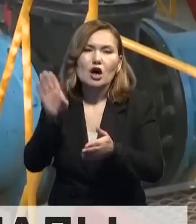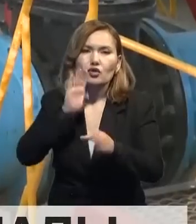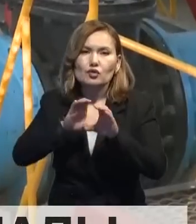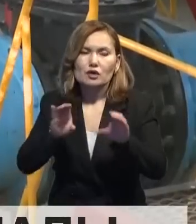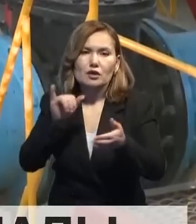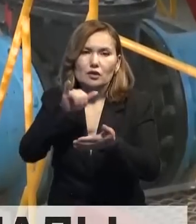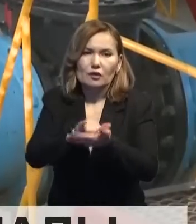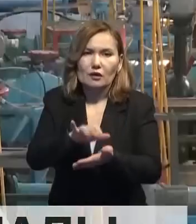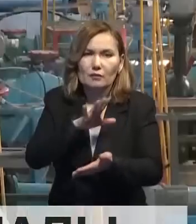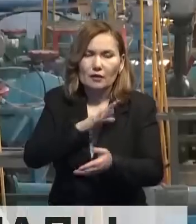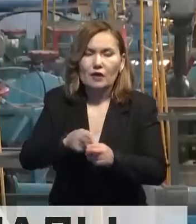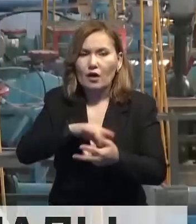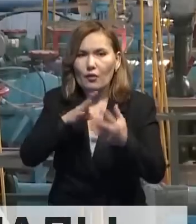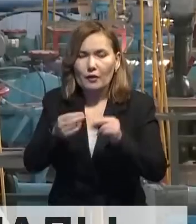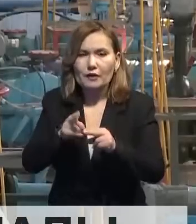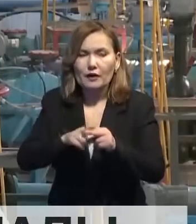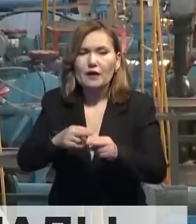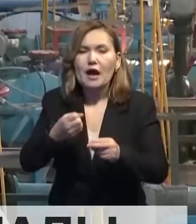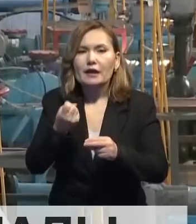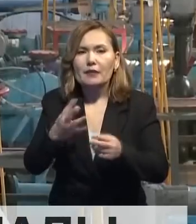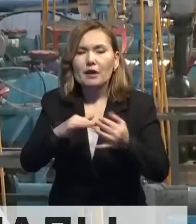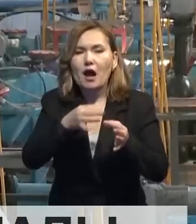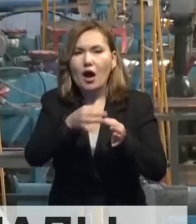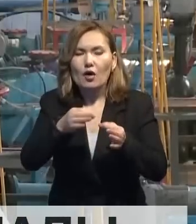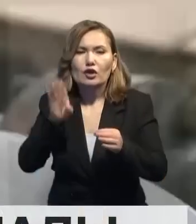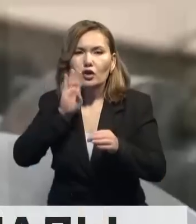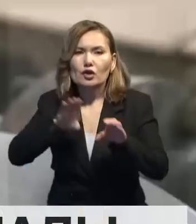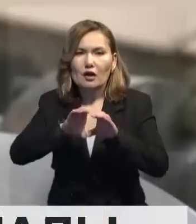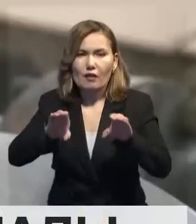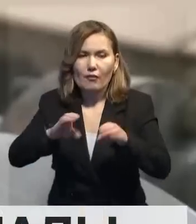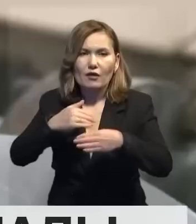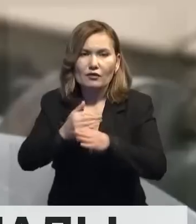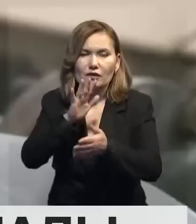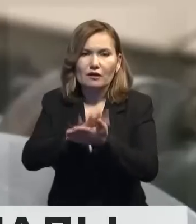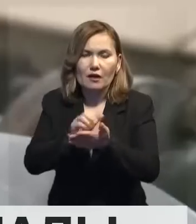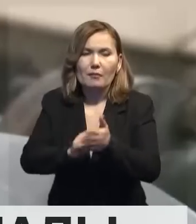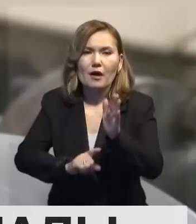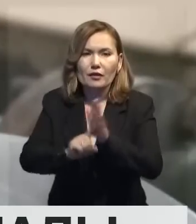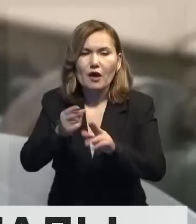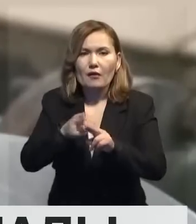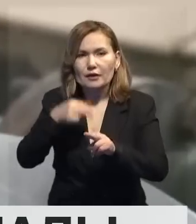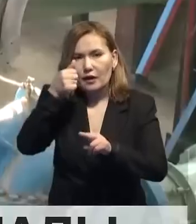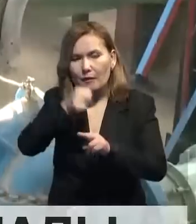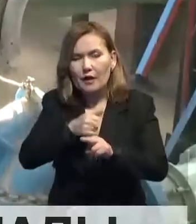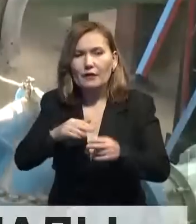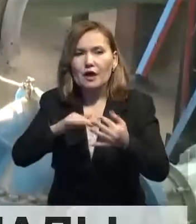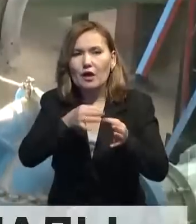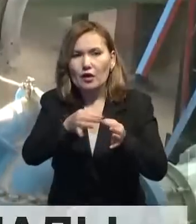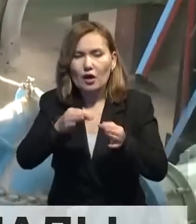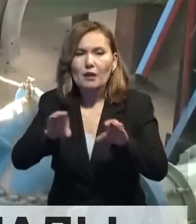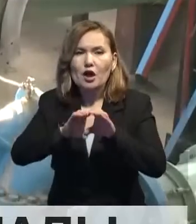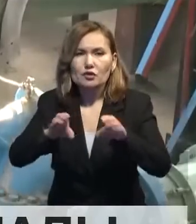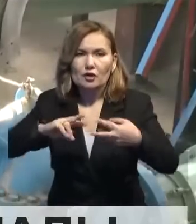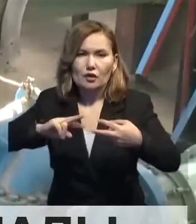жүйесіне қосылған дейді мамандар. Дегенмен кейбір ауылдарда құбырлардың тоза бастағаны байқалыпты. Сондықтан биыл бірнеше елді мекеннің су